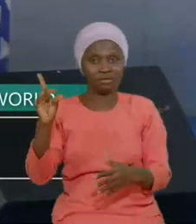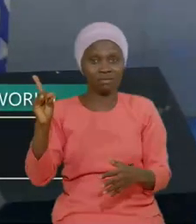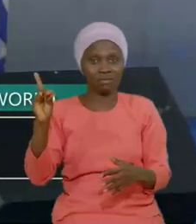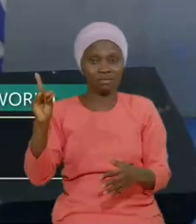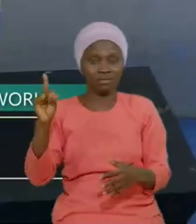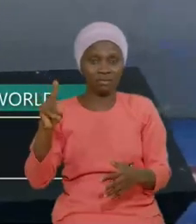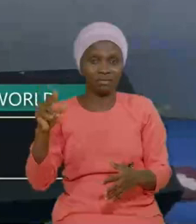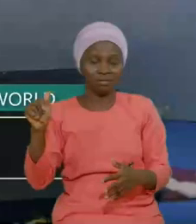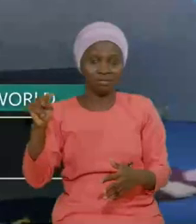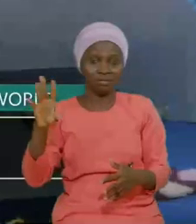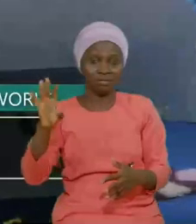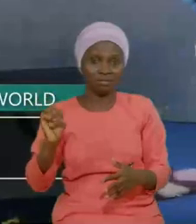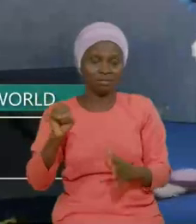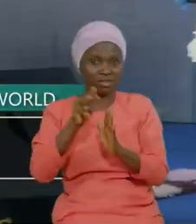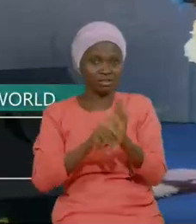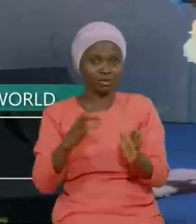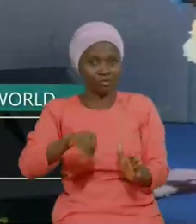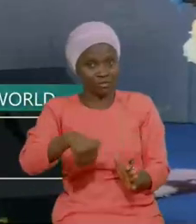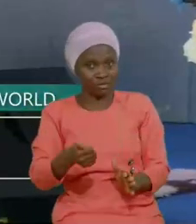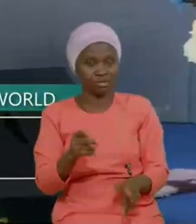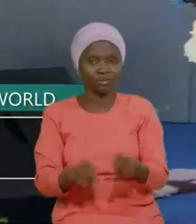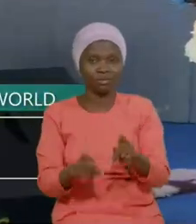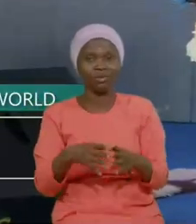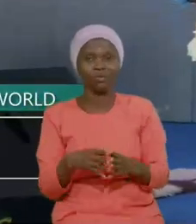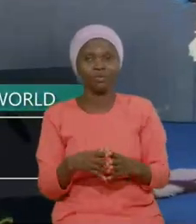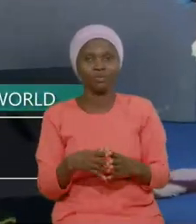Travaille pour l'avancement des autres.